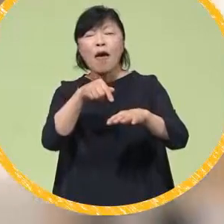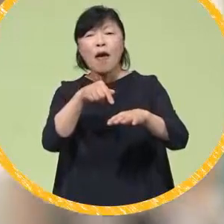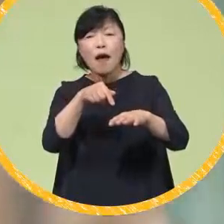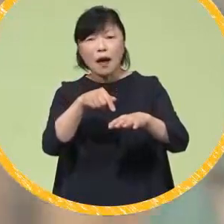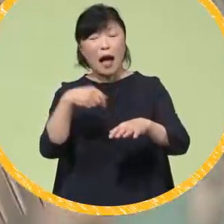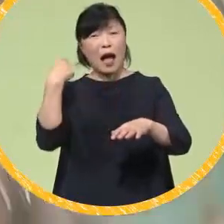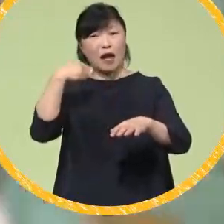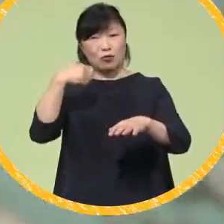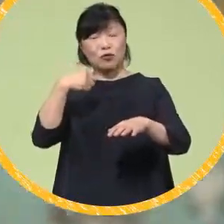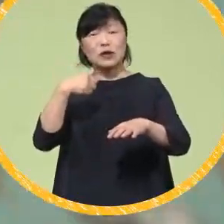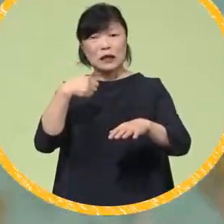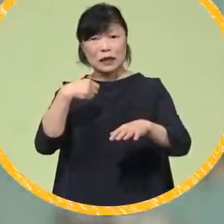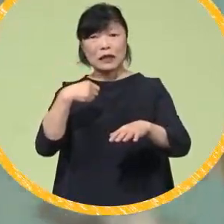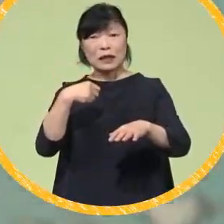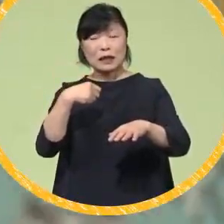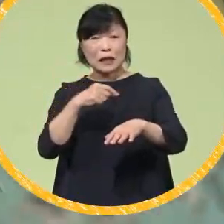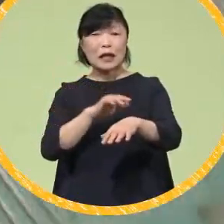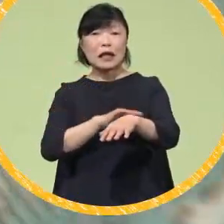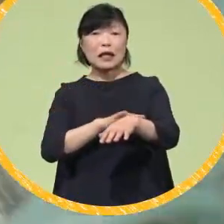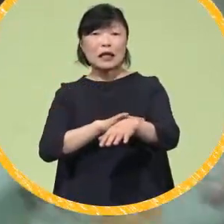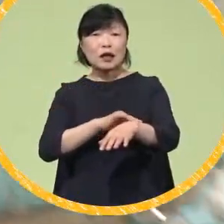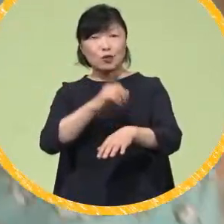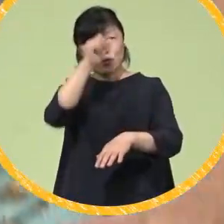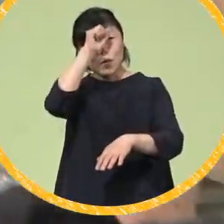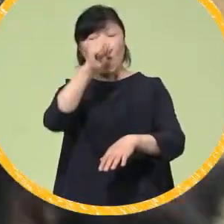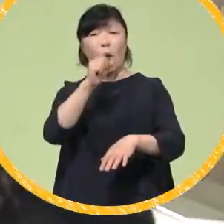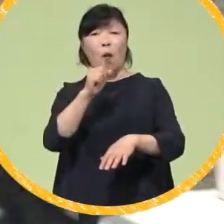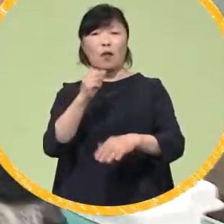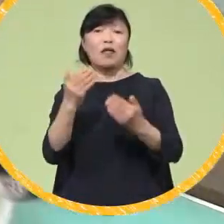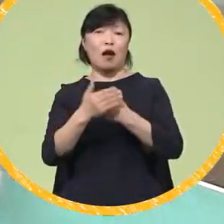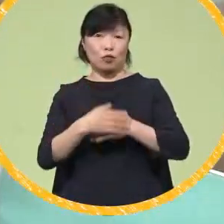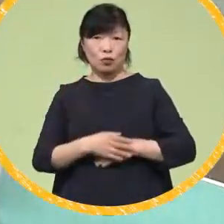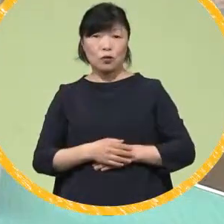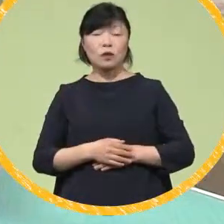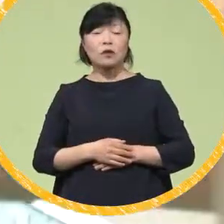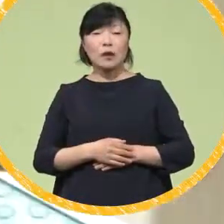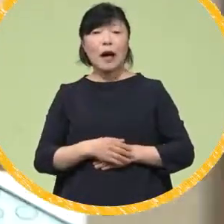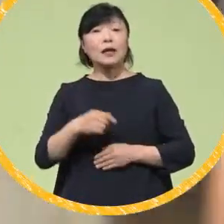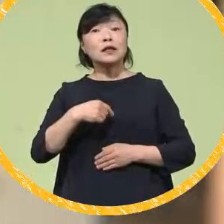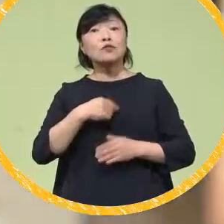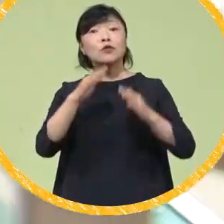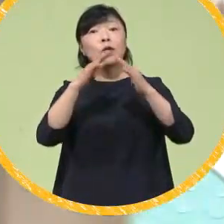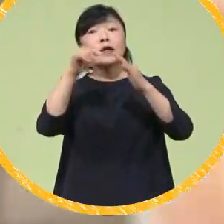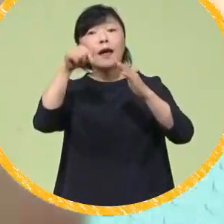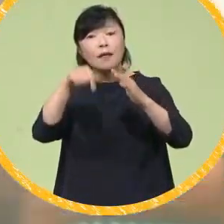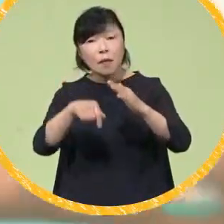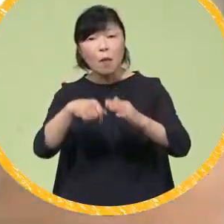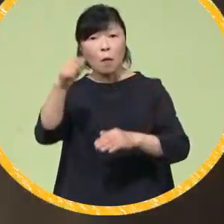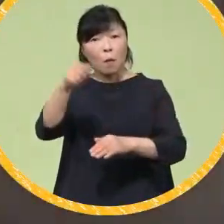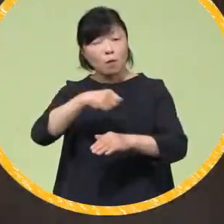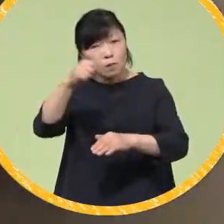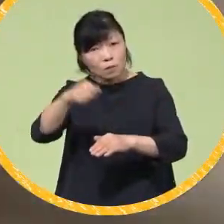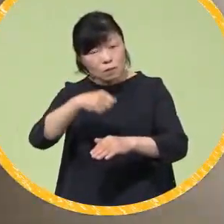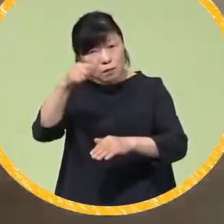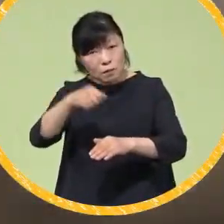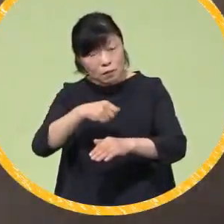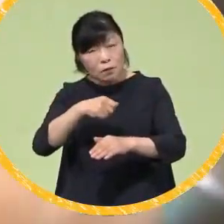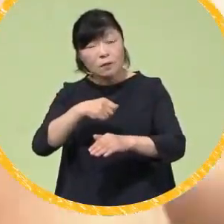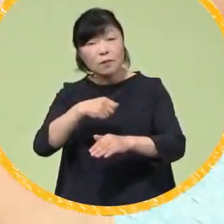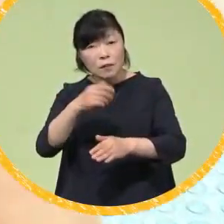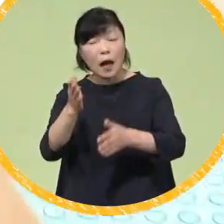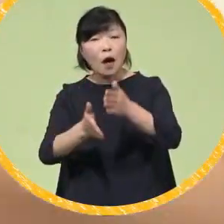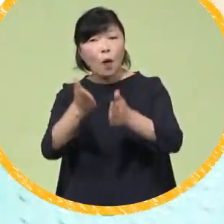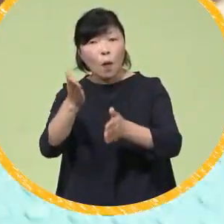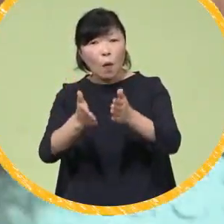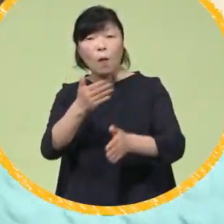って皮膚病になったり暑かったりします。はい、 だからご自宅でも、はい、まあ、これで定期的にこれちゃんとすいてあげる、